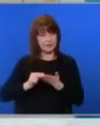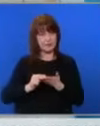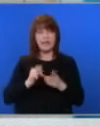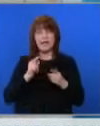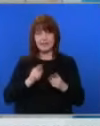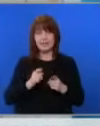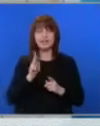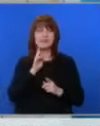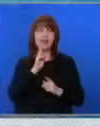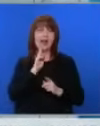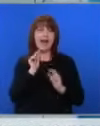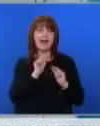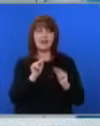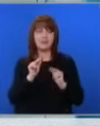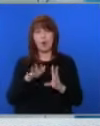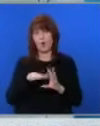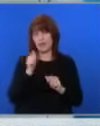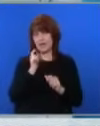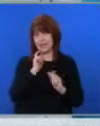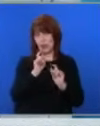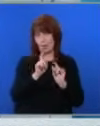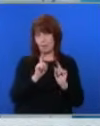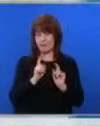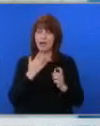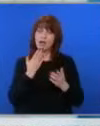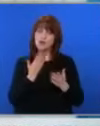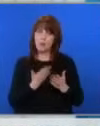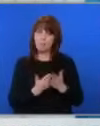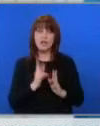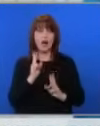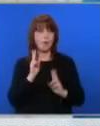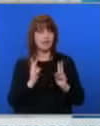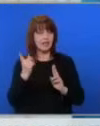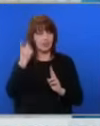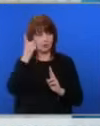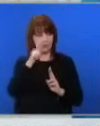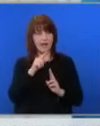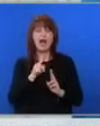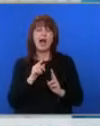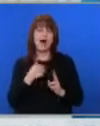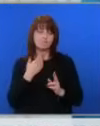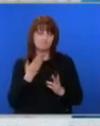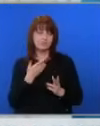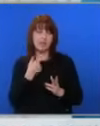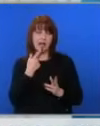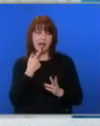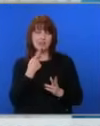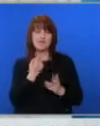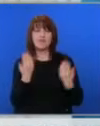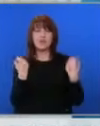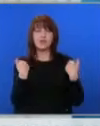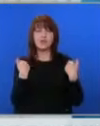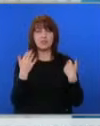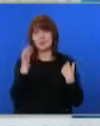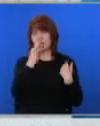ректорът на Югозападния университет отказа коментар и обеща пресконференция утре. Все пак каза пред наш репортер, че в университета